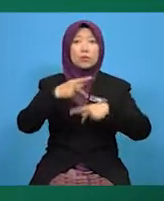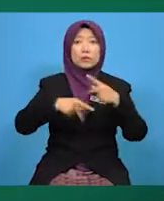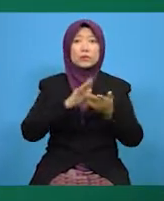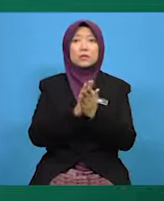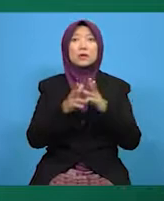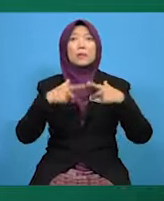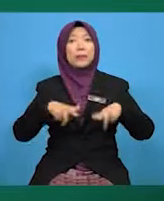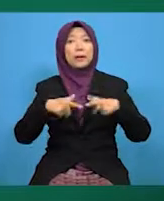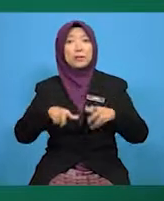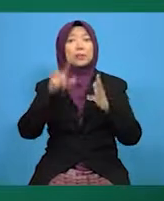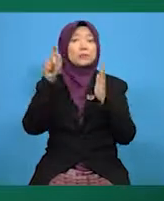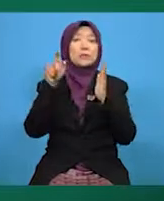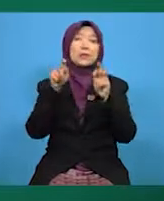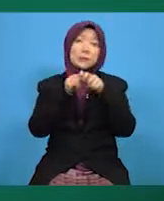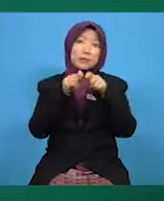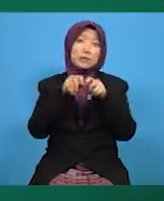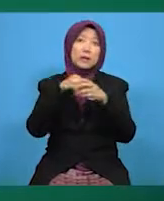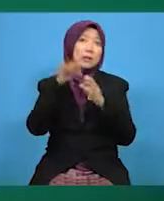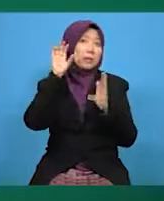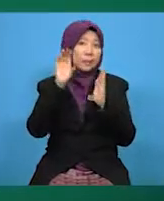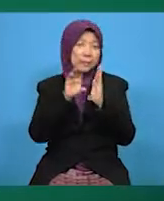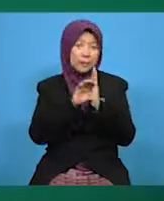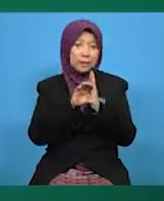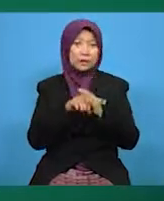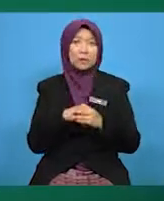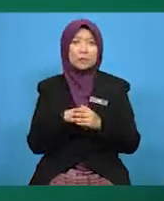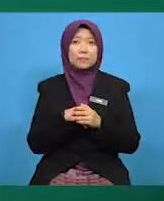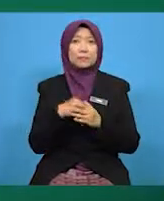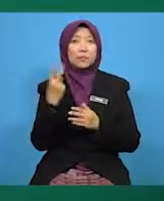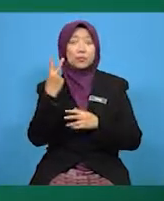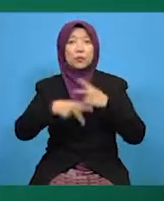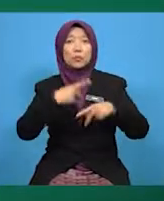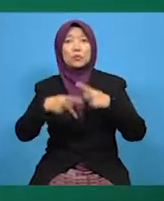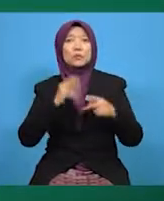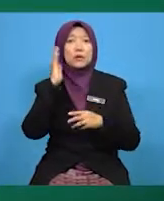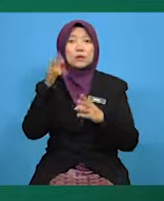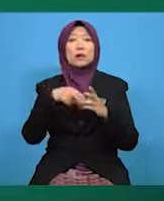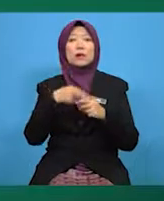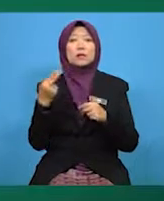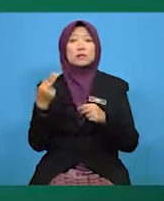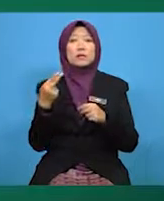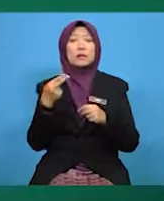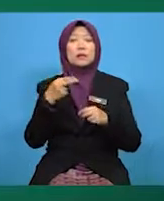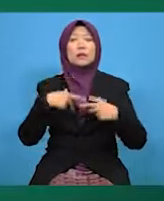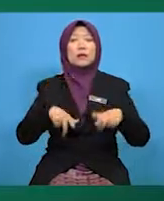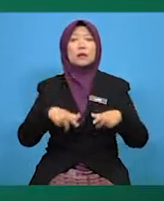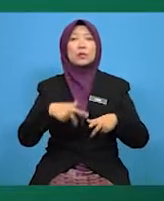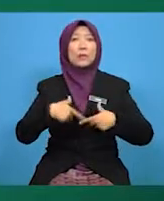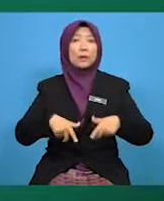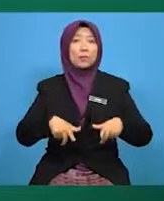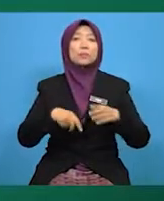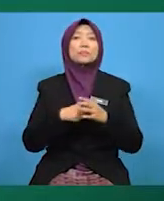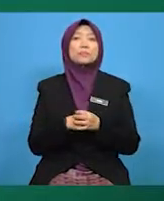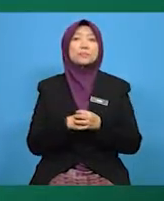seperti dalam gambar yang telah kamu lihat. Kedua-dua proses menghasilkan kayu dan perabot berlaku dalam